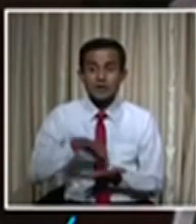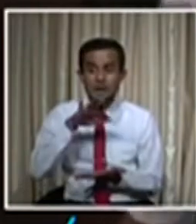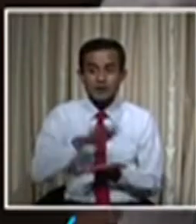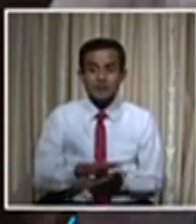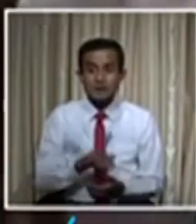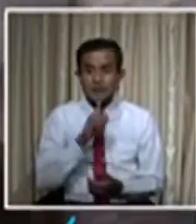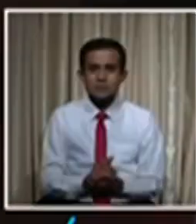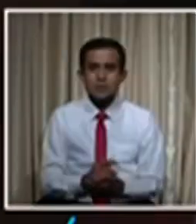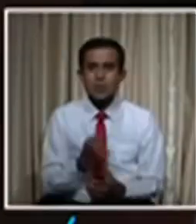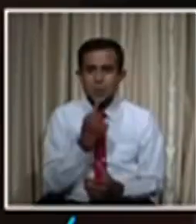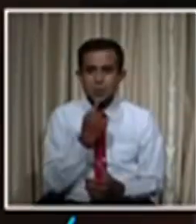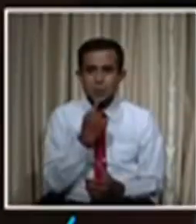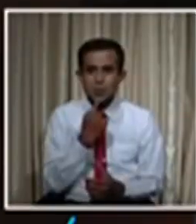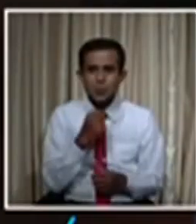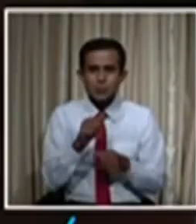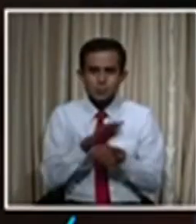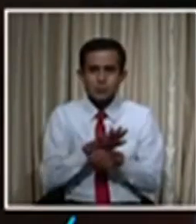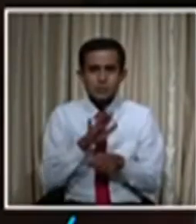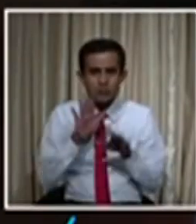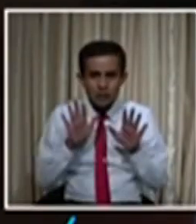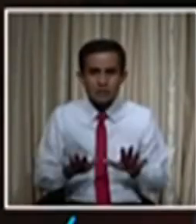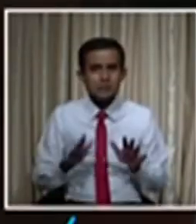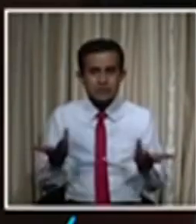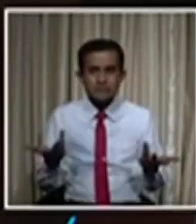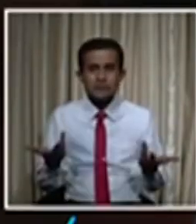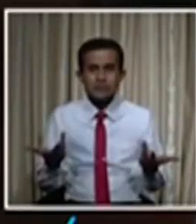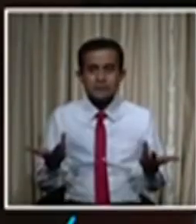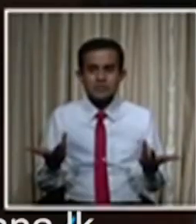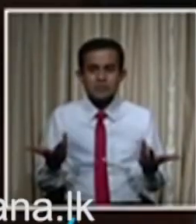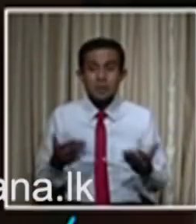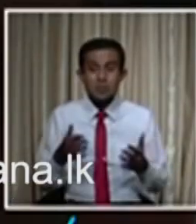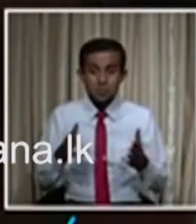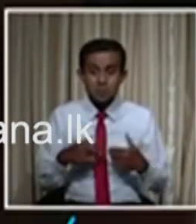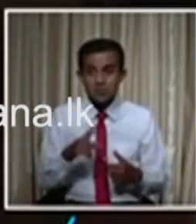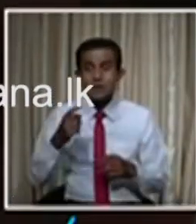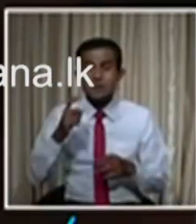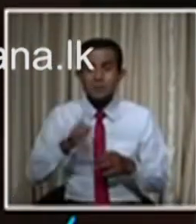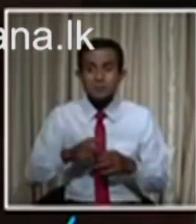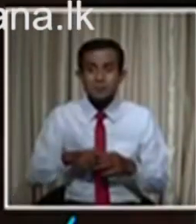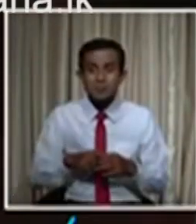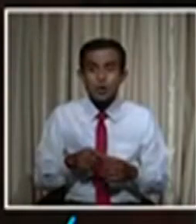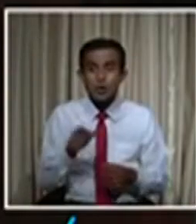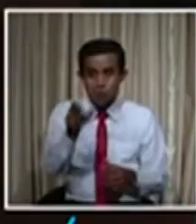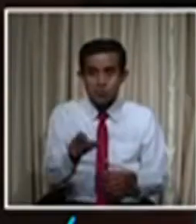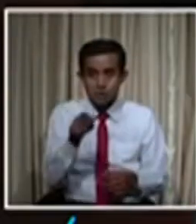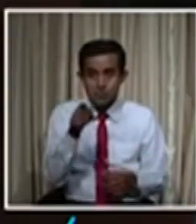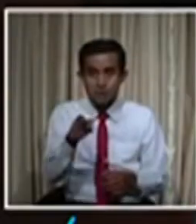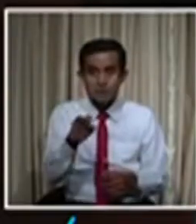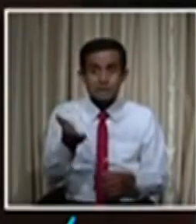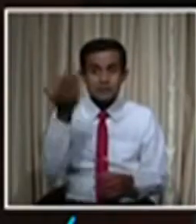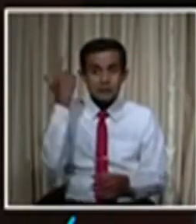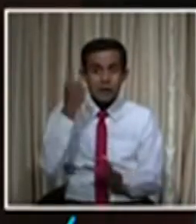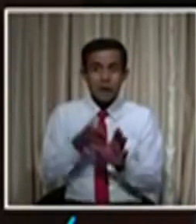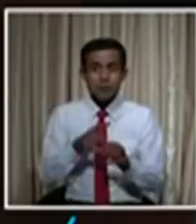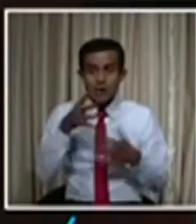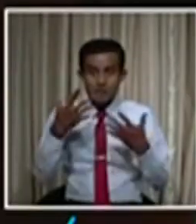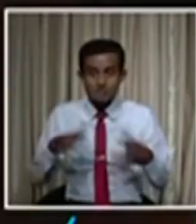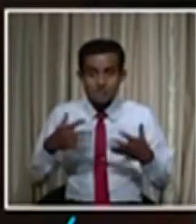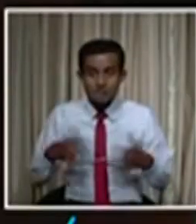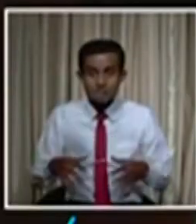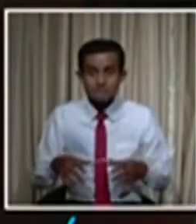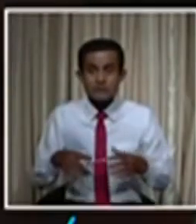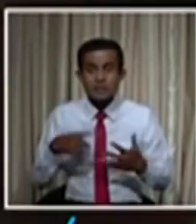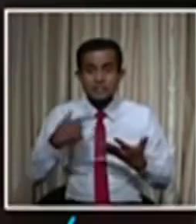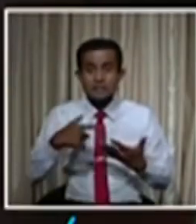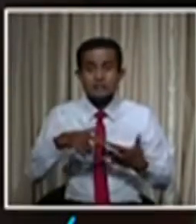දෙන්නේ වක්කීමකින් කොවිඩ් හන්දම නෙවෙයි අපි මේ උනේ තව එක කාරණයක් තියෙනවා ඔබතුමාලා ගිය අවුරුදු පහේ කරපු